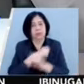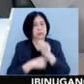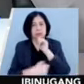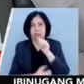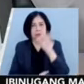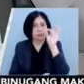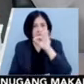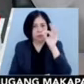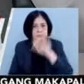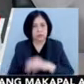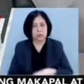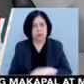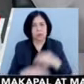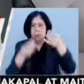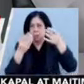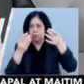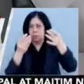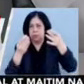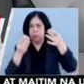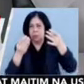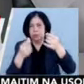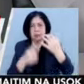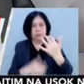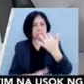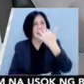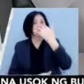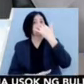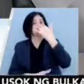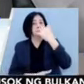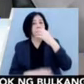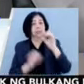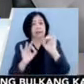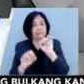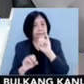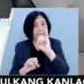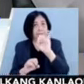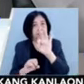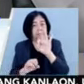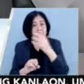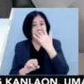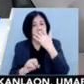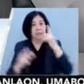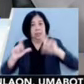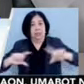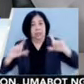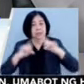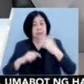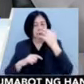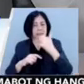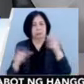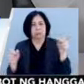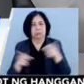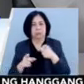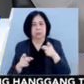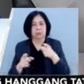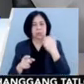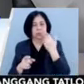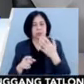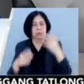powder, pag na-inhale, pag pumasok sa lungs, alpha emitter yun eh. Yun talaga ang